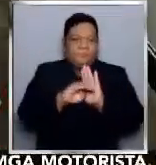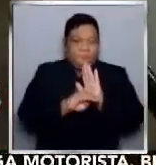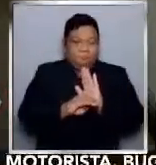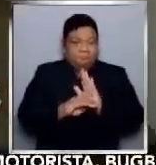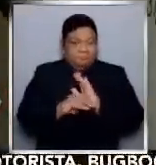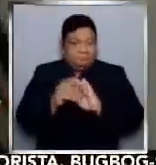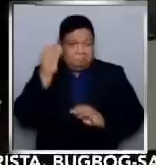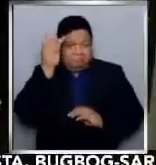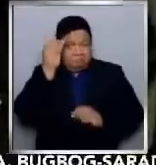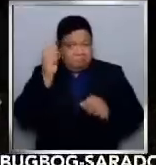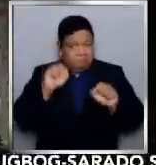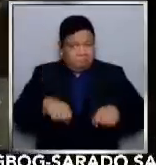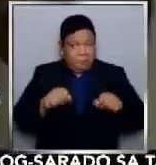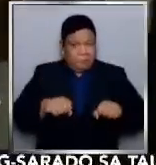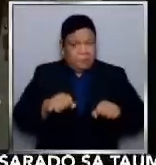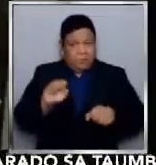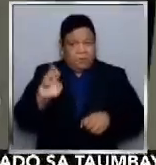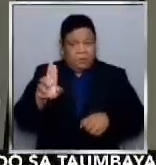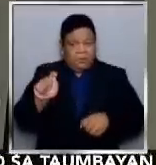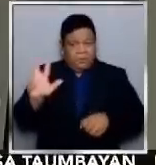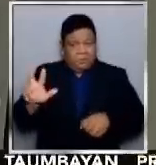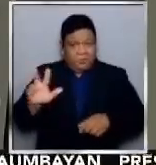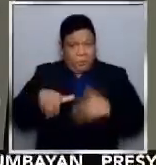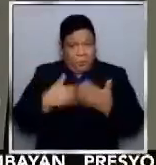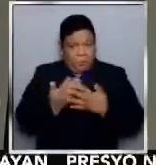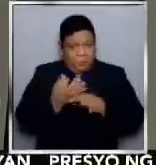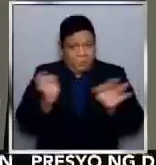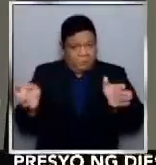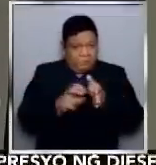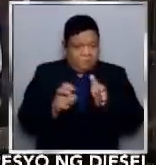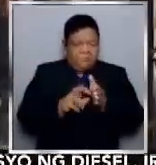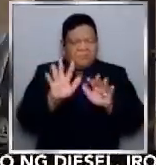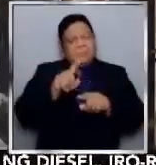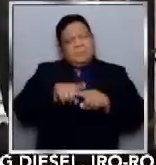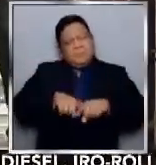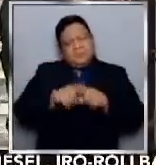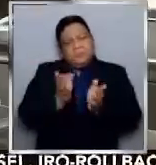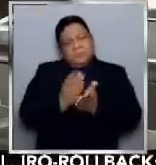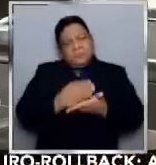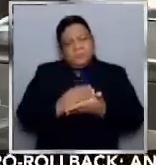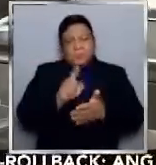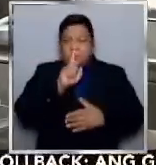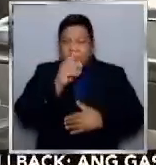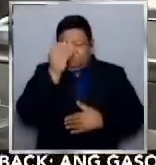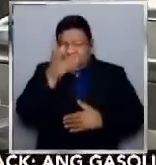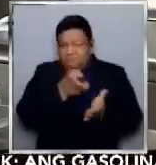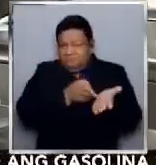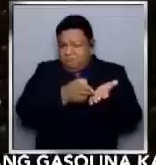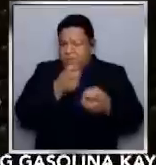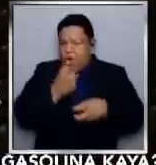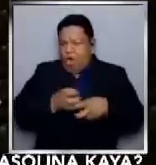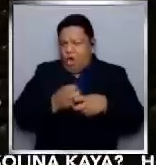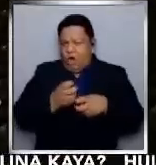sa lahat ang libreng sakay. Nakadepende raw ito sa budget. Pero aminado si Capati na mahihirapan silang i-subsidize ito.